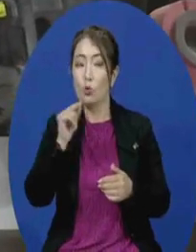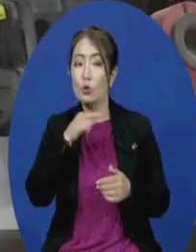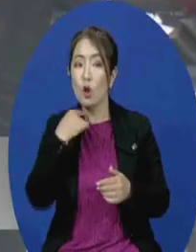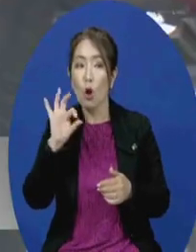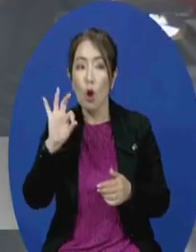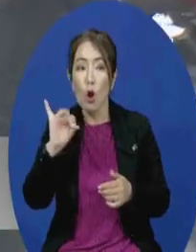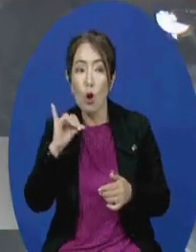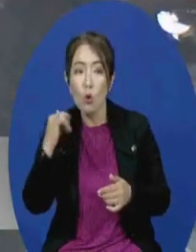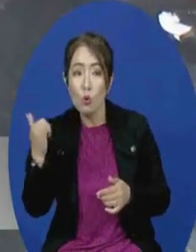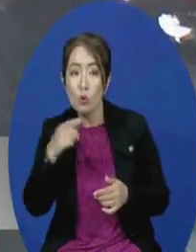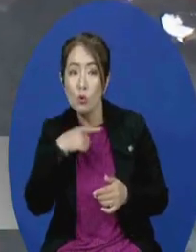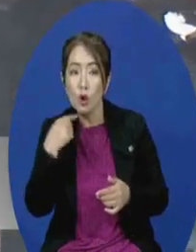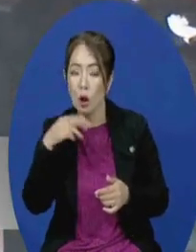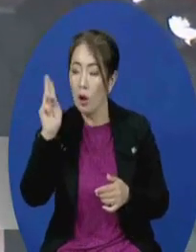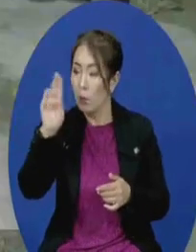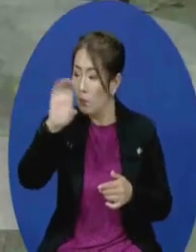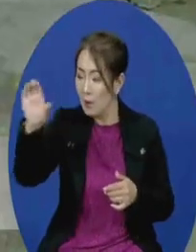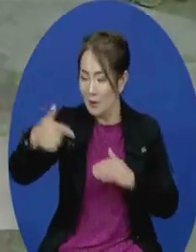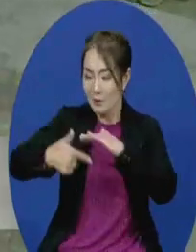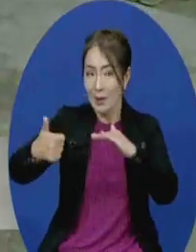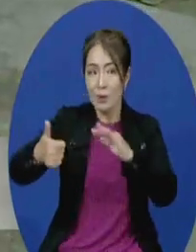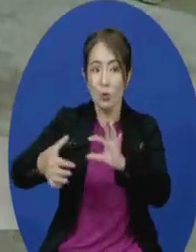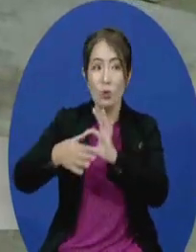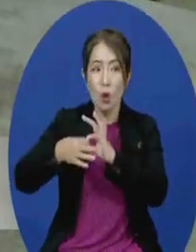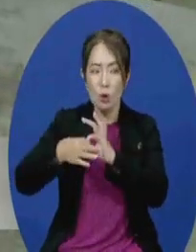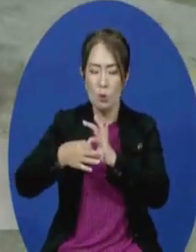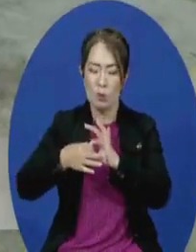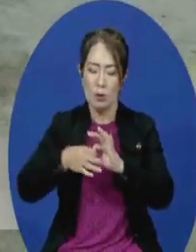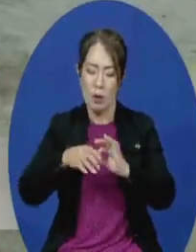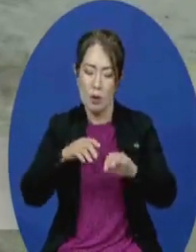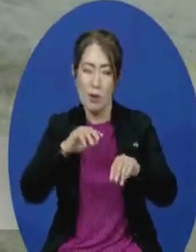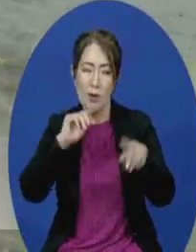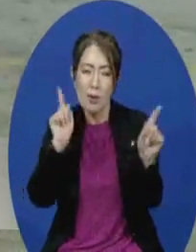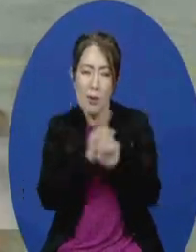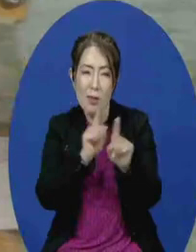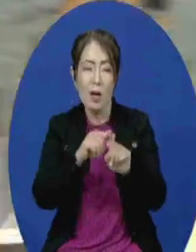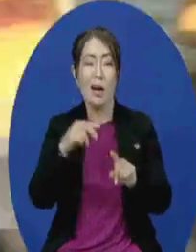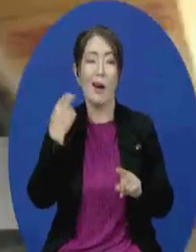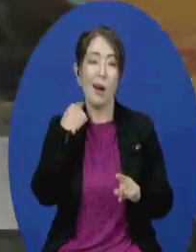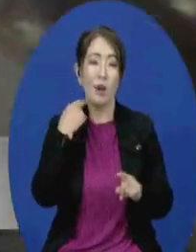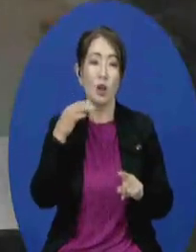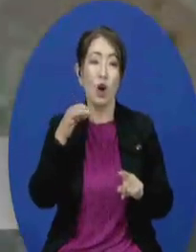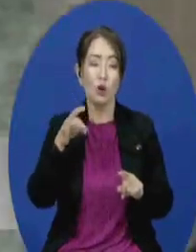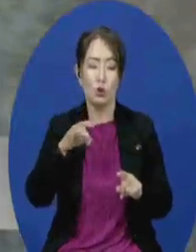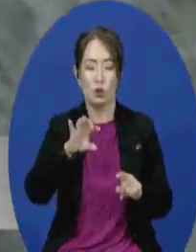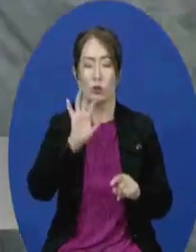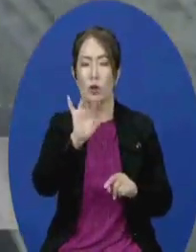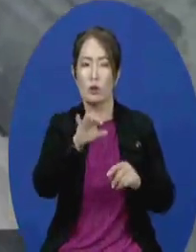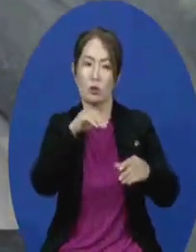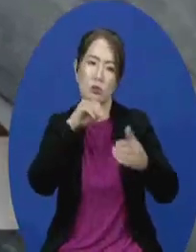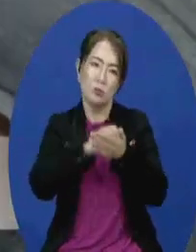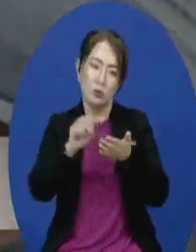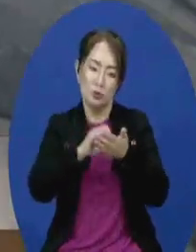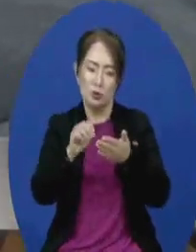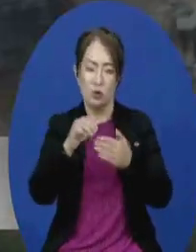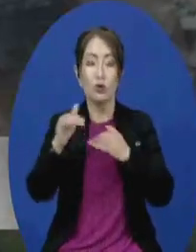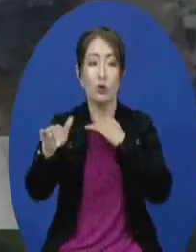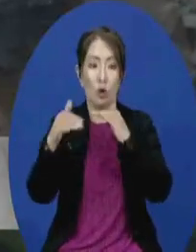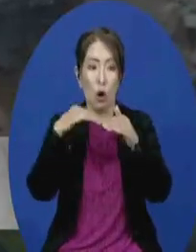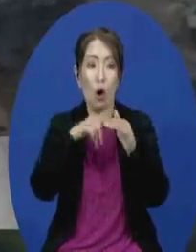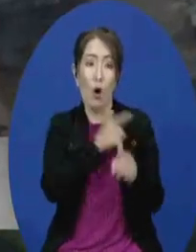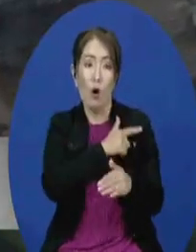Улсын засгийн газрыг татварын маргаантай холбоотой асуудлаар Лондонгийн арбитражийн шүүхэд өгсөн. Харин Монгол Улс энэ маргаан Rio Tinto-г татаж сөрөг нэхэмжлэл гаргасан